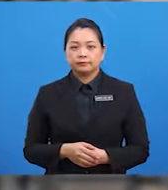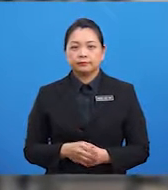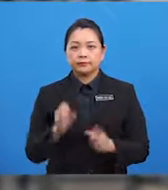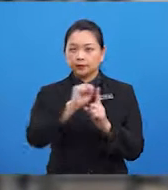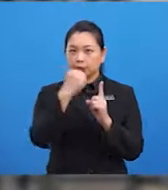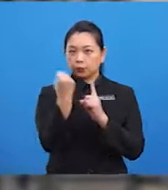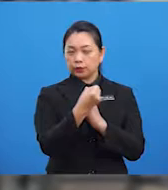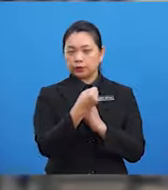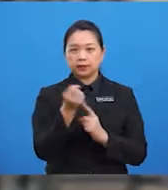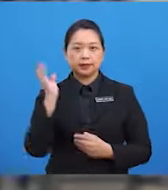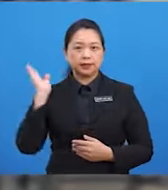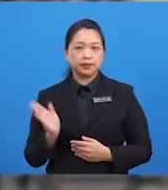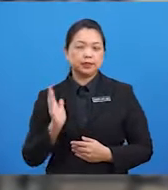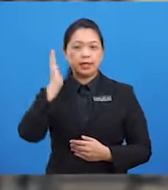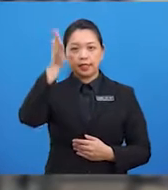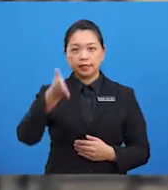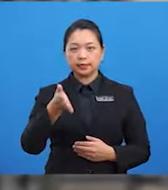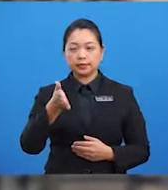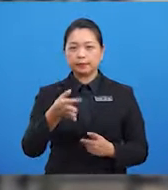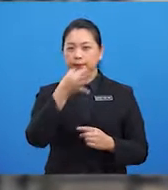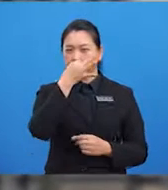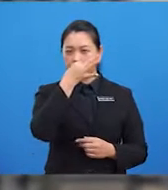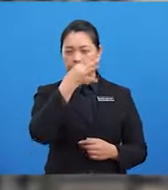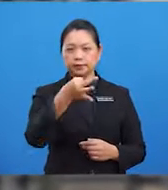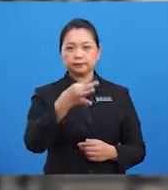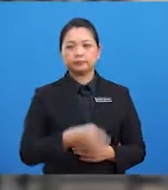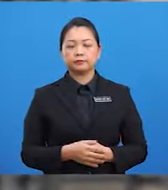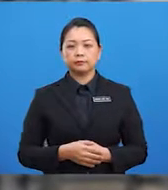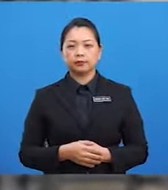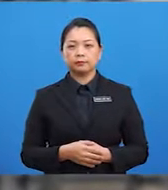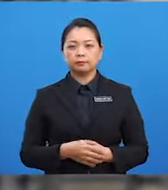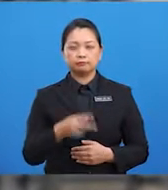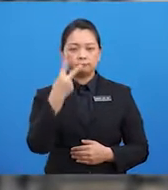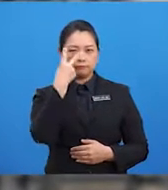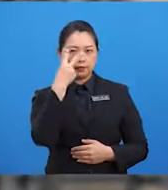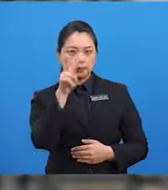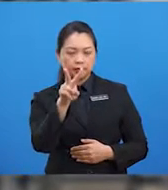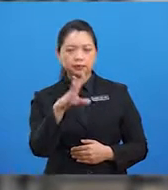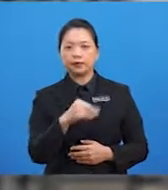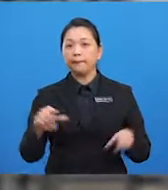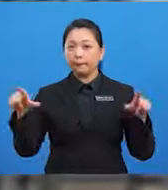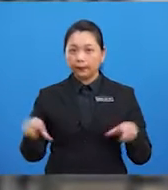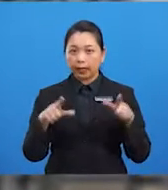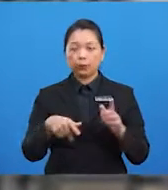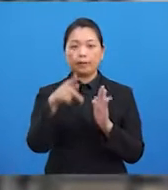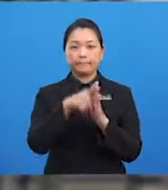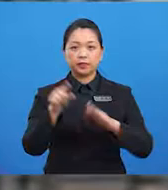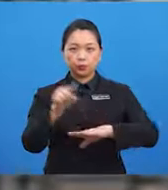Situasi ini akan mempengaruhi persepsi dan kelakuan